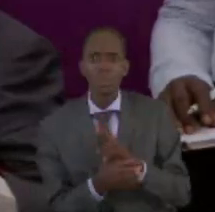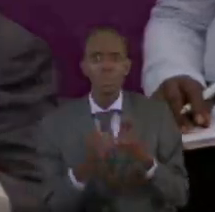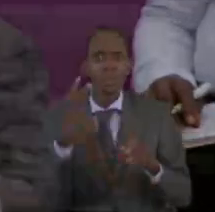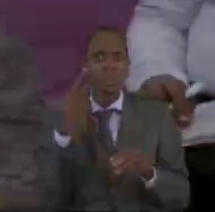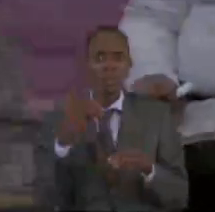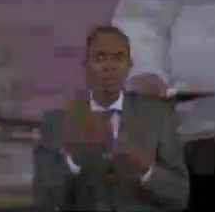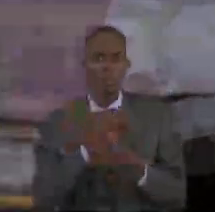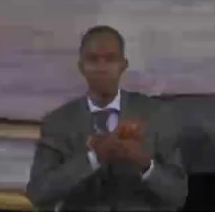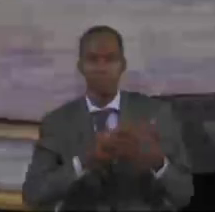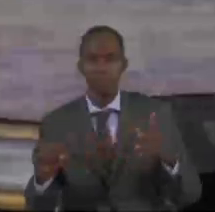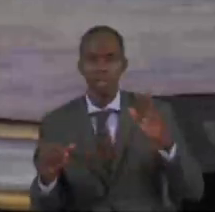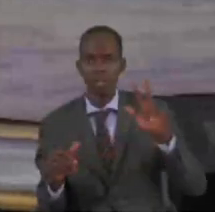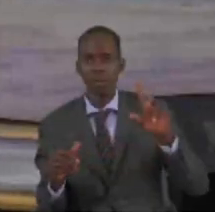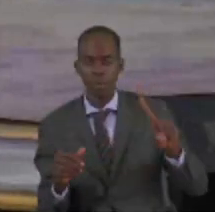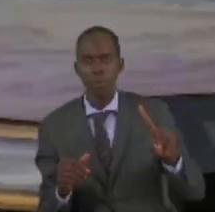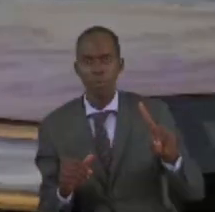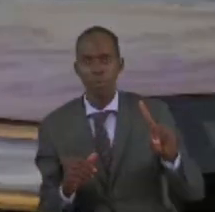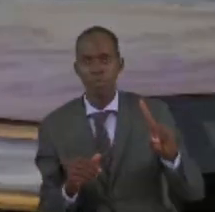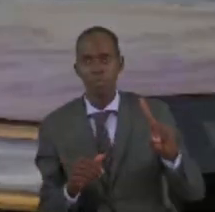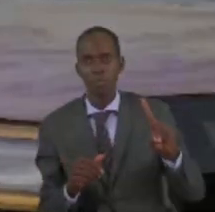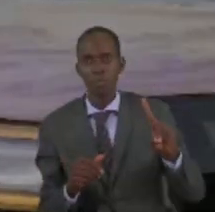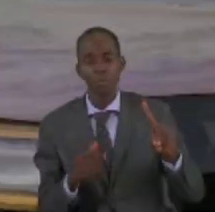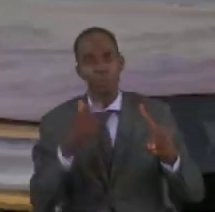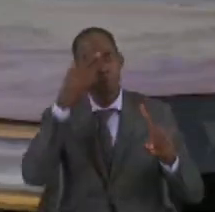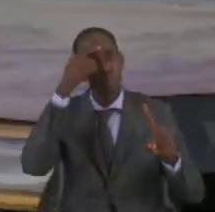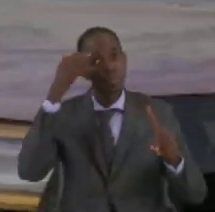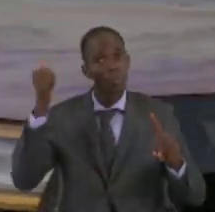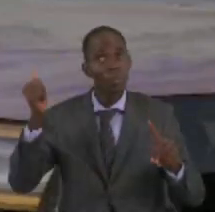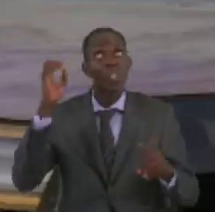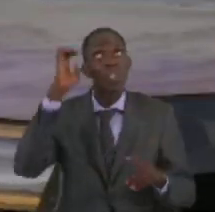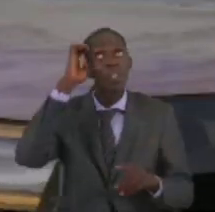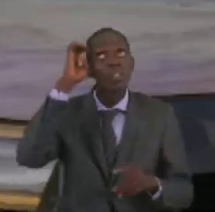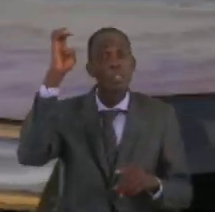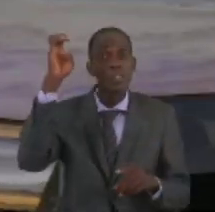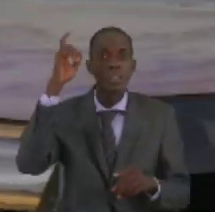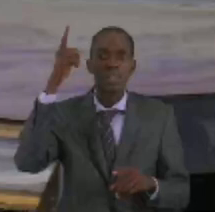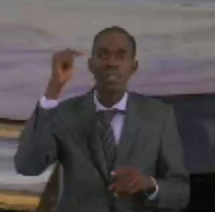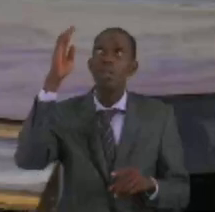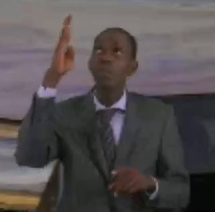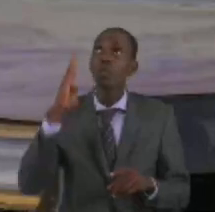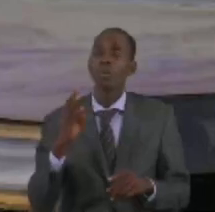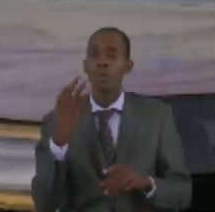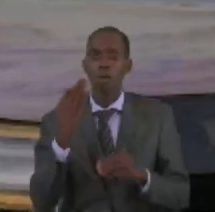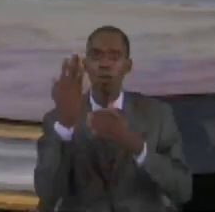se repentir. Verset 31.